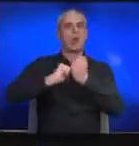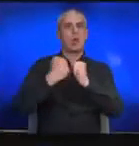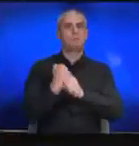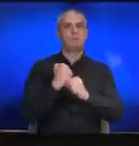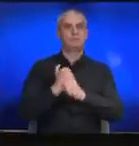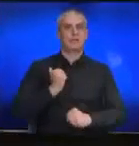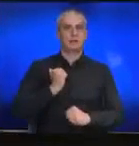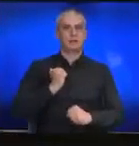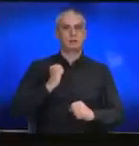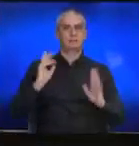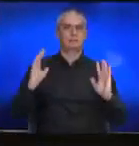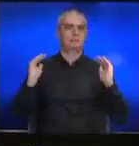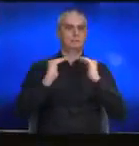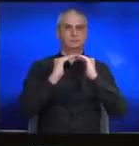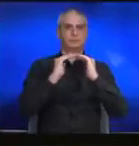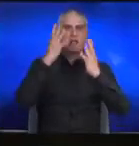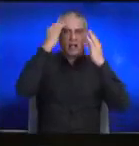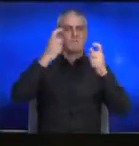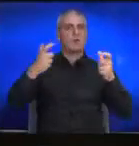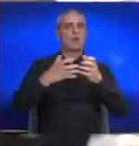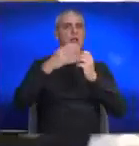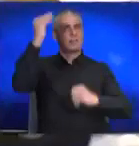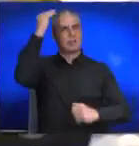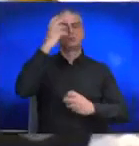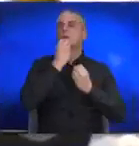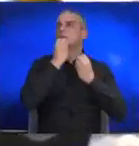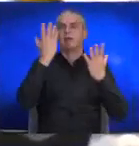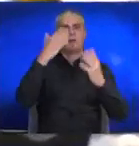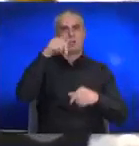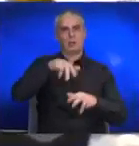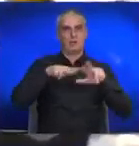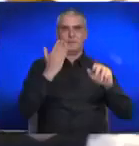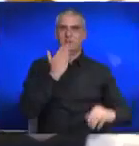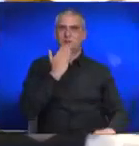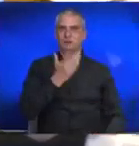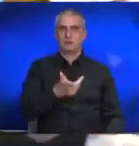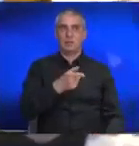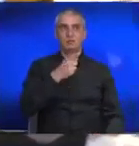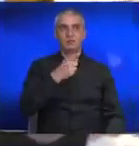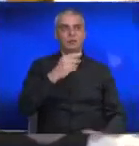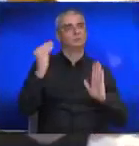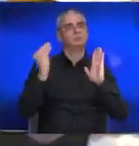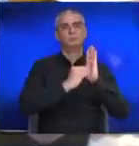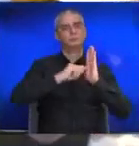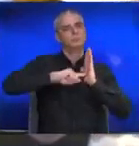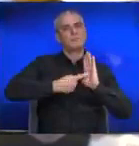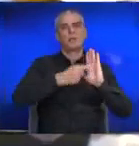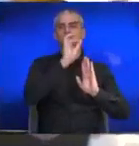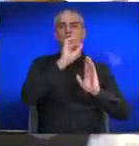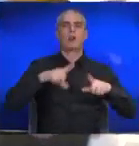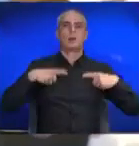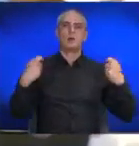כאחת. לכבוד העדה הדרוזית המופלאה בארץ ישראל, אשר חרתה על דקלה